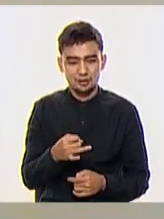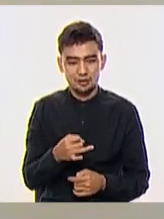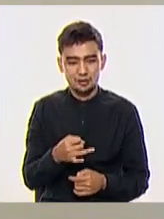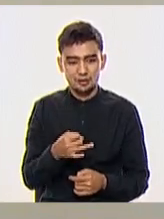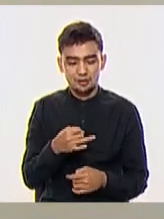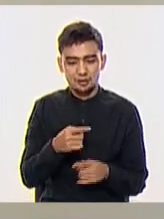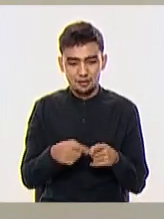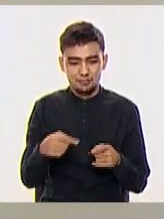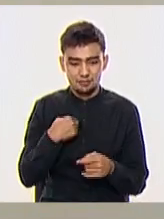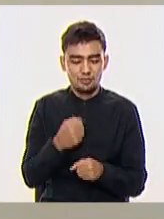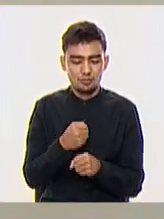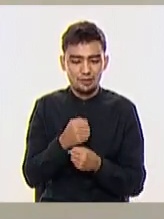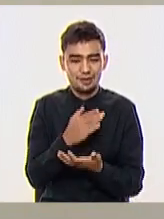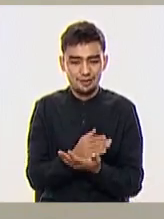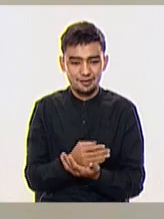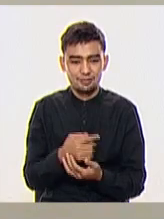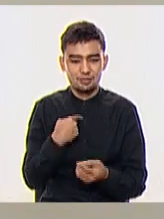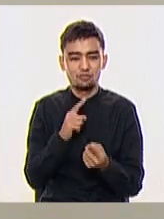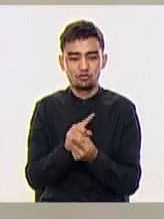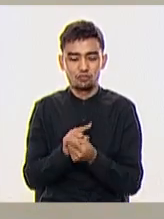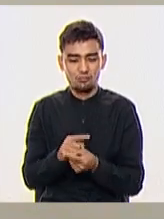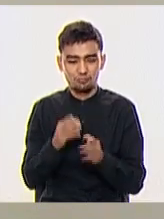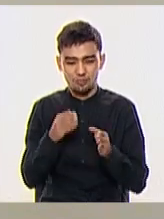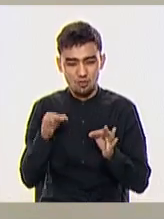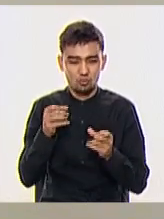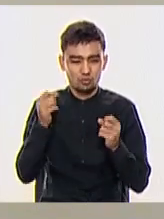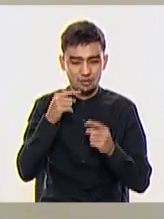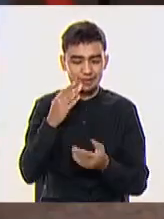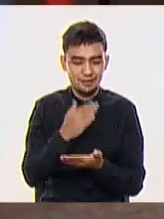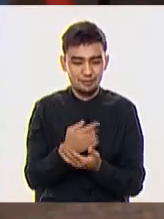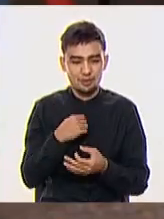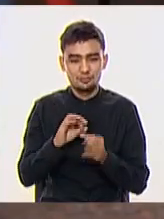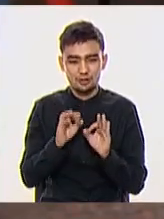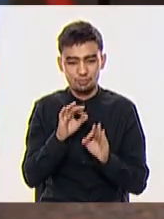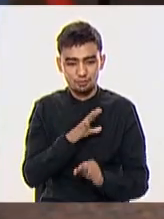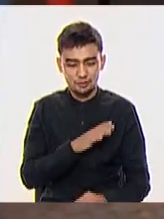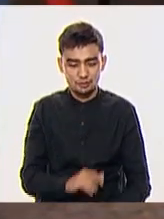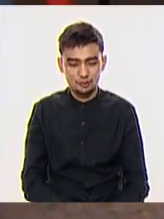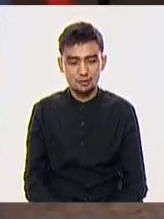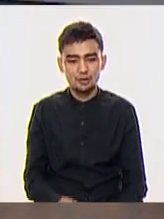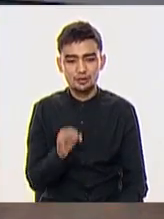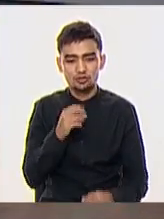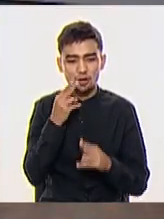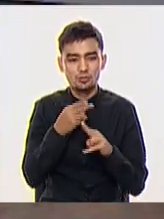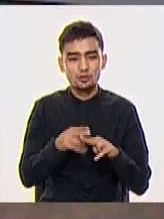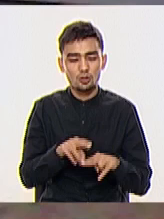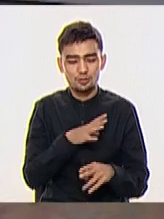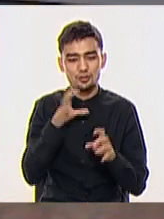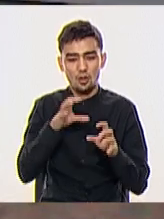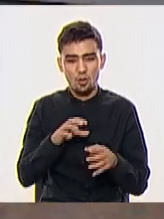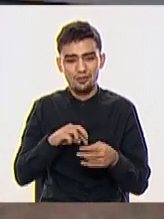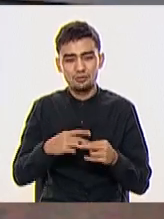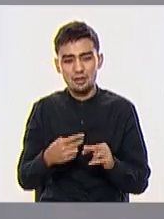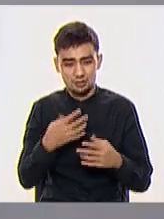бағытта жұмыс атқарып жатырмыз, ол кісілермен кезіккенбіз және түсіндіргенбіз. Сонымен қатар шағым иелері заң өзгерді деп теріс түсініп жүр